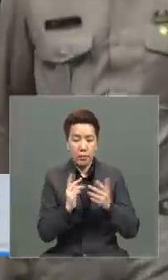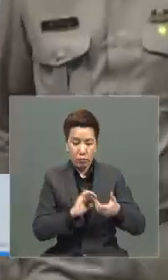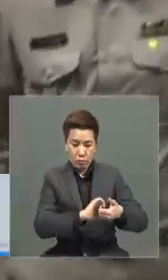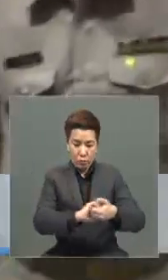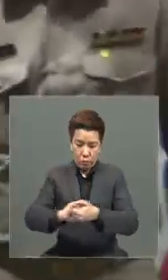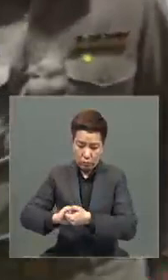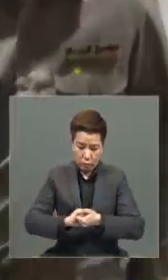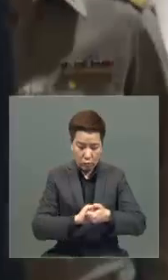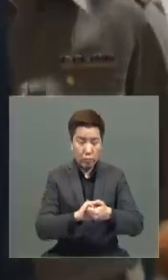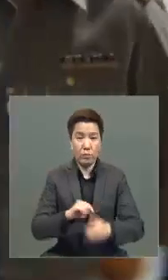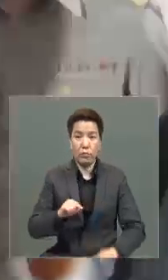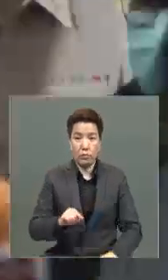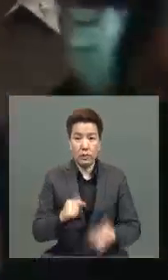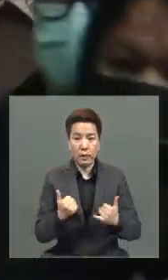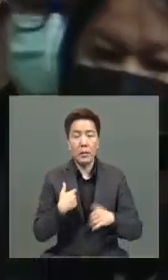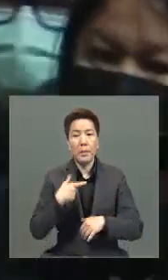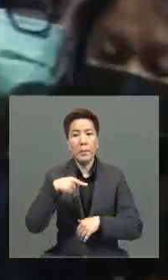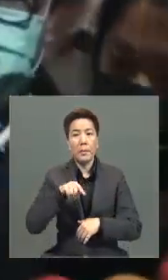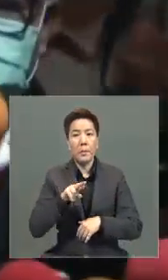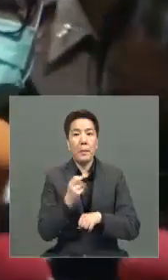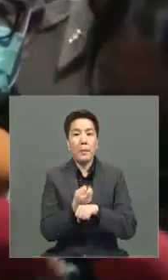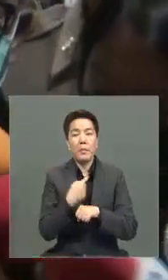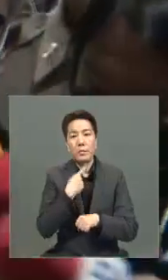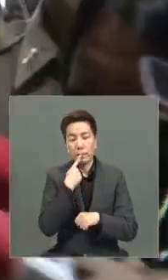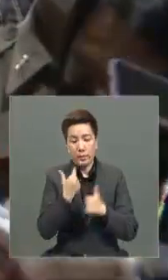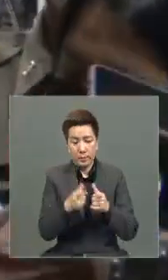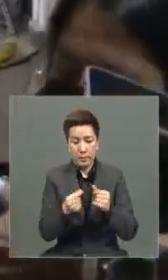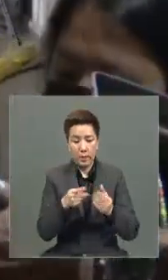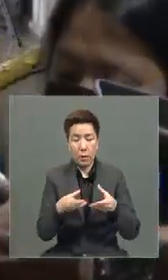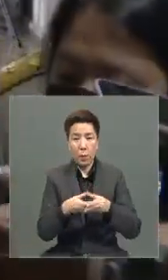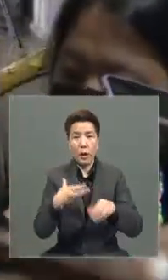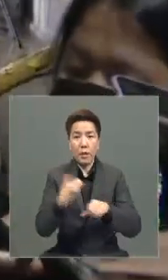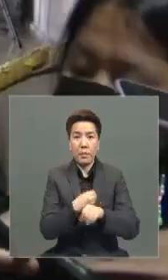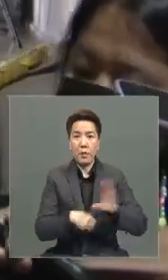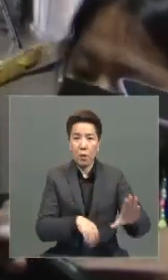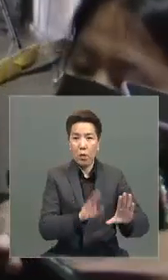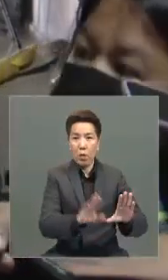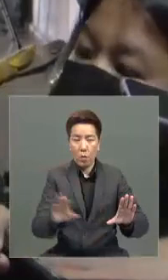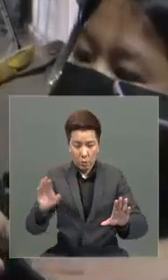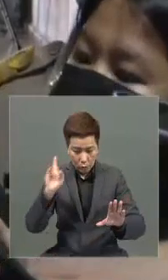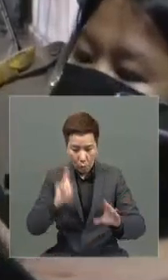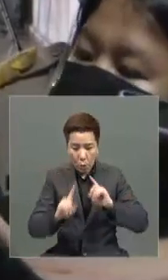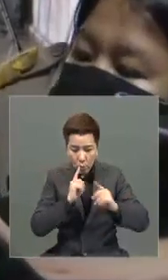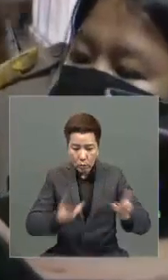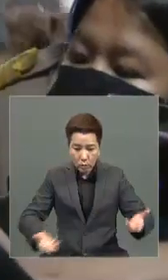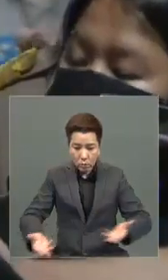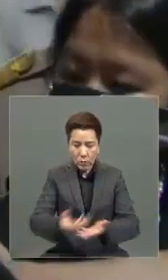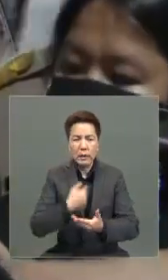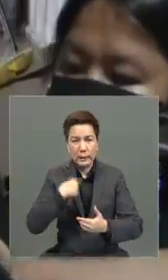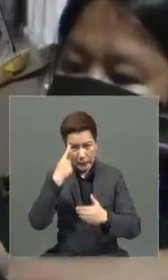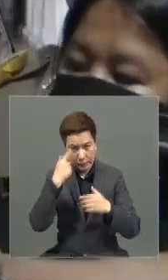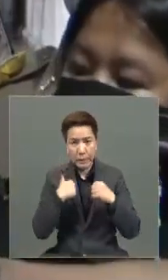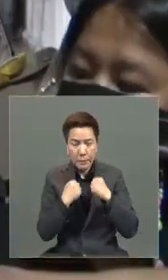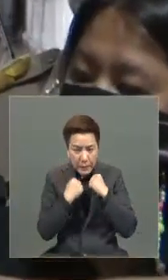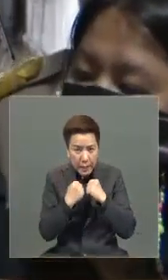ดองสมานฉันท์นะครับโดยท่านประเภท Boxได้กับว่าเป็นเรื่องที่พรรคการเมืองต่างๆต้องพูดคุยกันซึ่งจะชื่อว่าจะมีความพยายาม